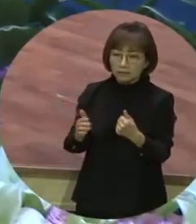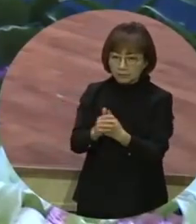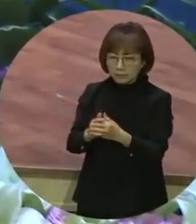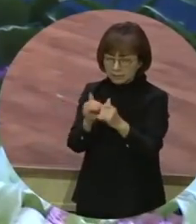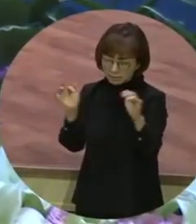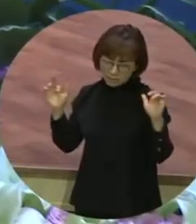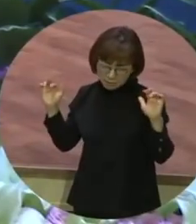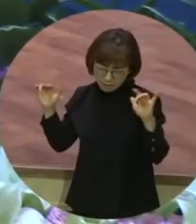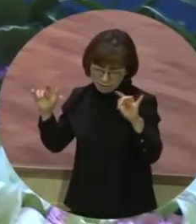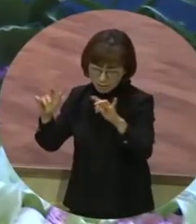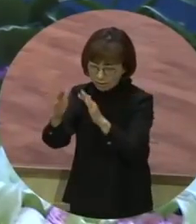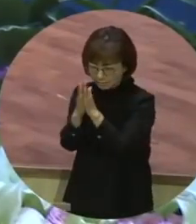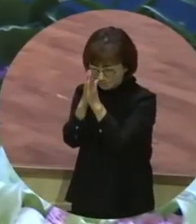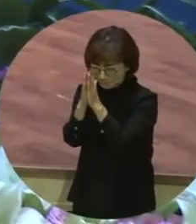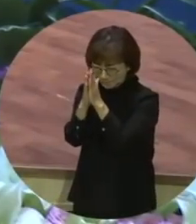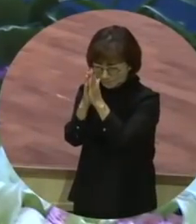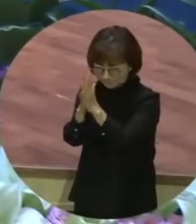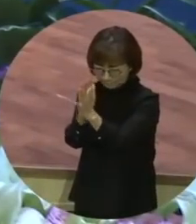숭배하려고.